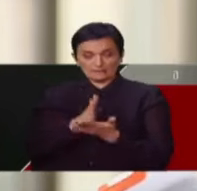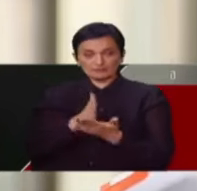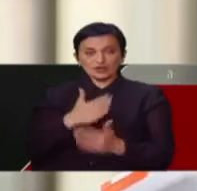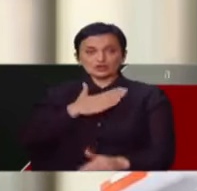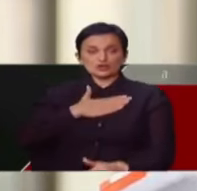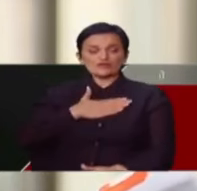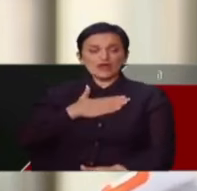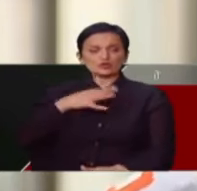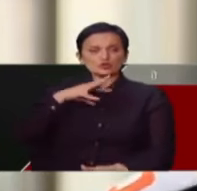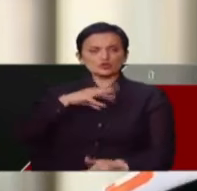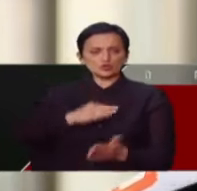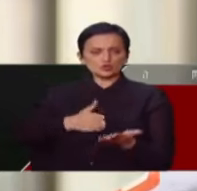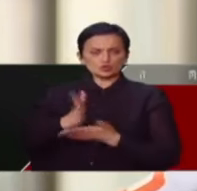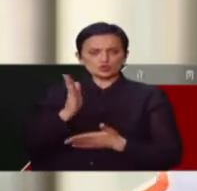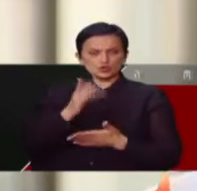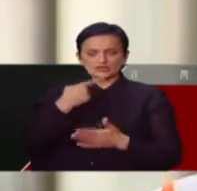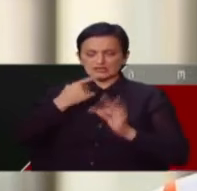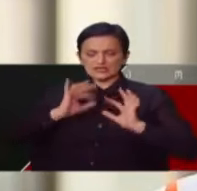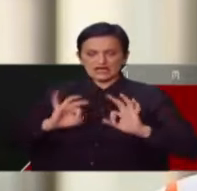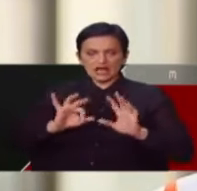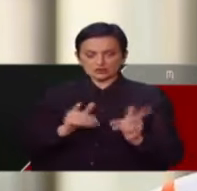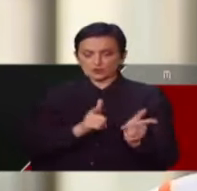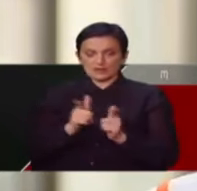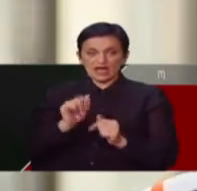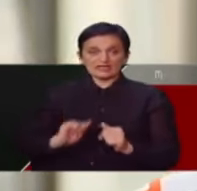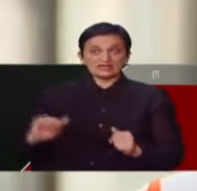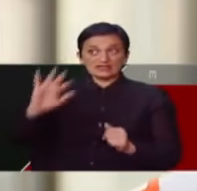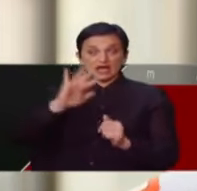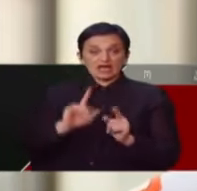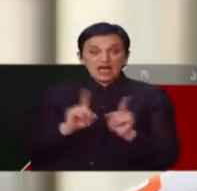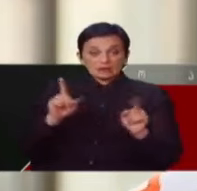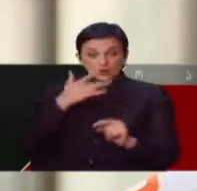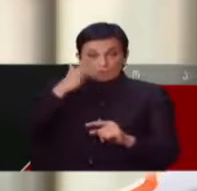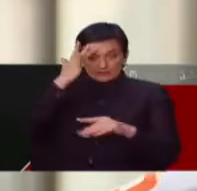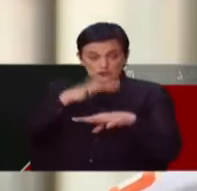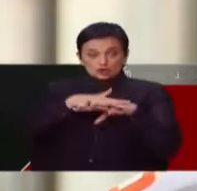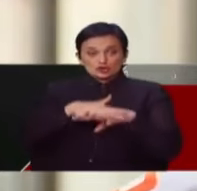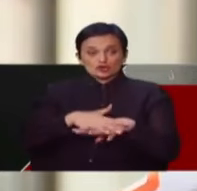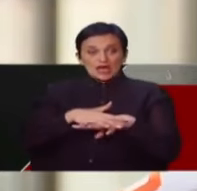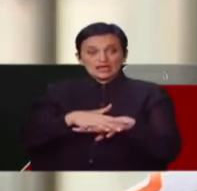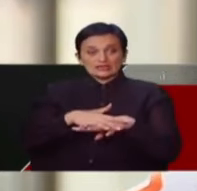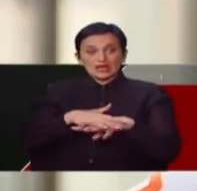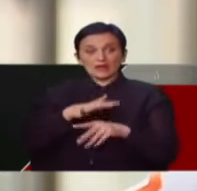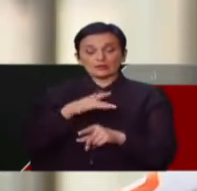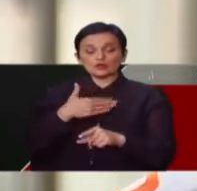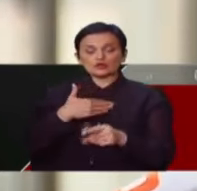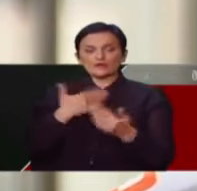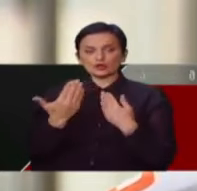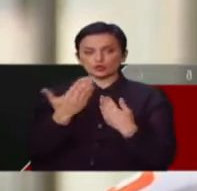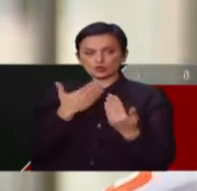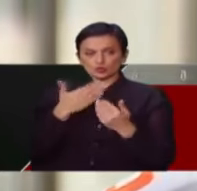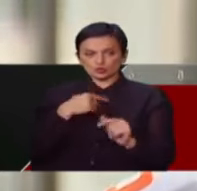ჩვენი სულისკვეთება და ჩვენი გაცხადებული მზაობა დასავლეთთან, განსაკუთრებით ამერიკის შეერთებული შტატების შემთხვევაში, ჩვენი